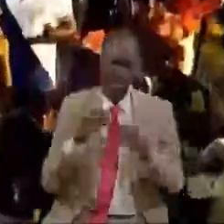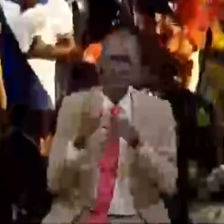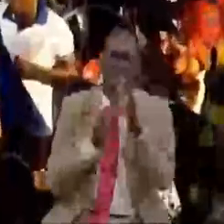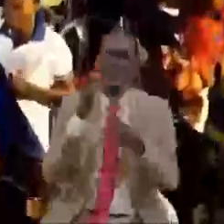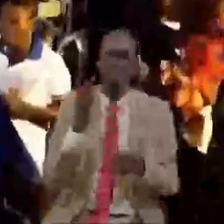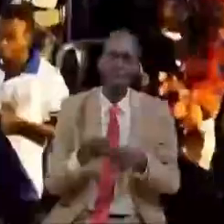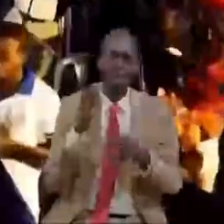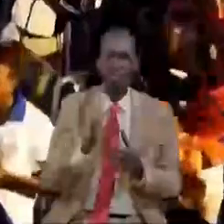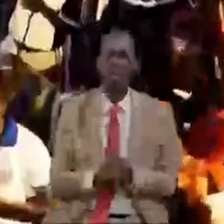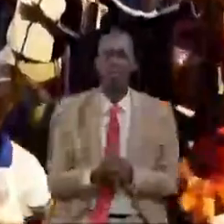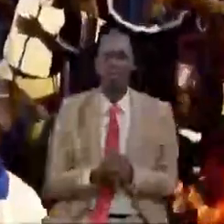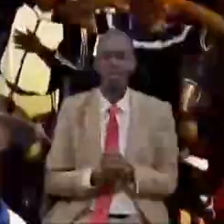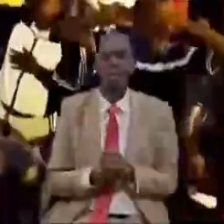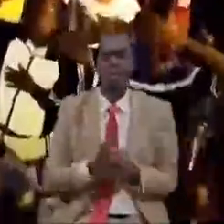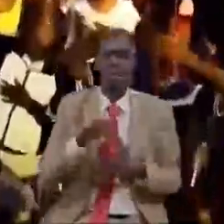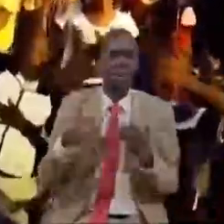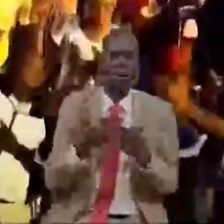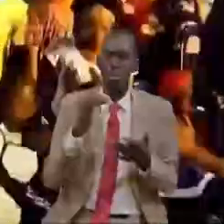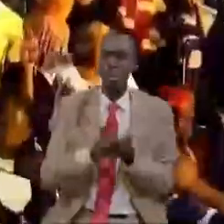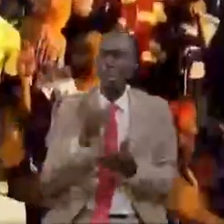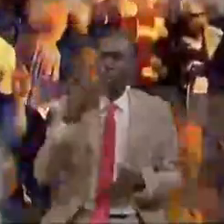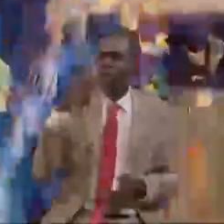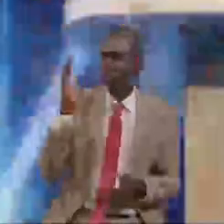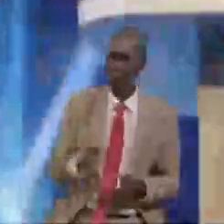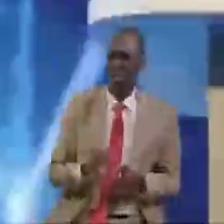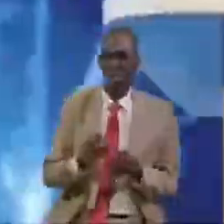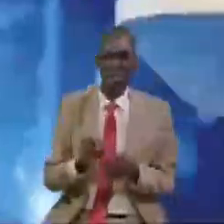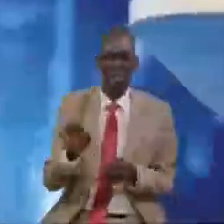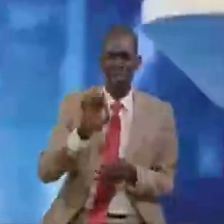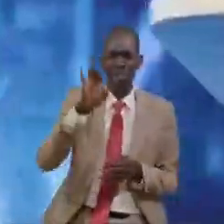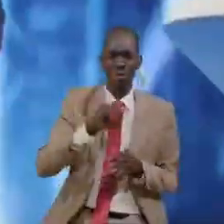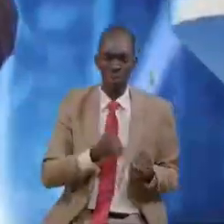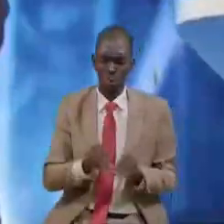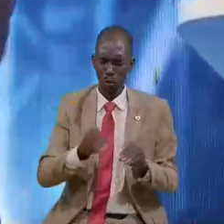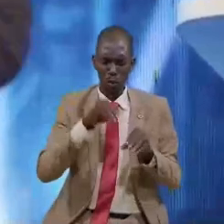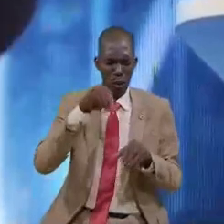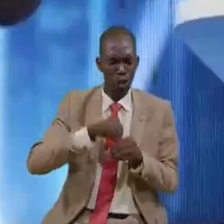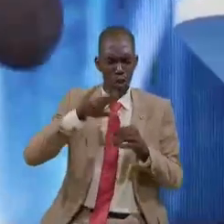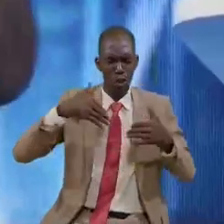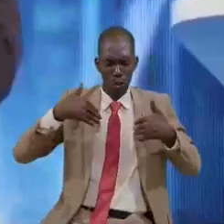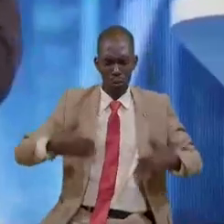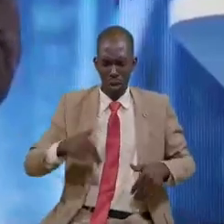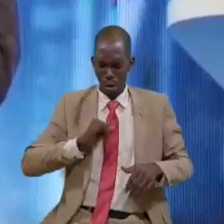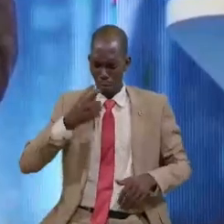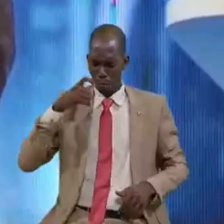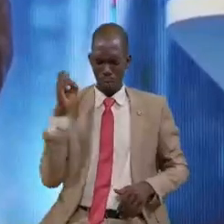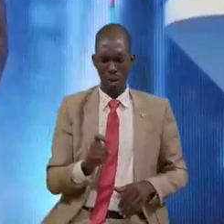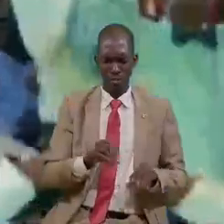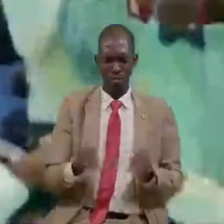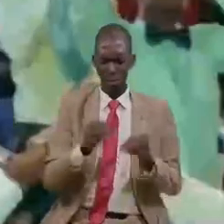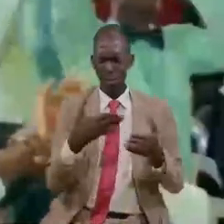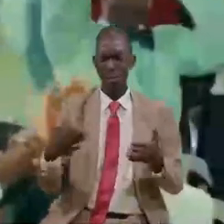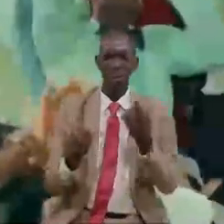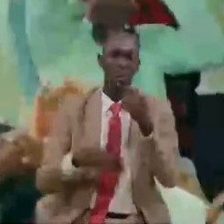Tous ces les démons, les choses qui circulent dans votre corps, je vous commande de sortir au